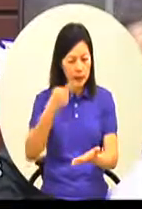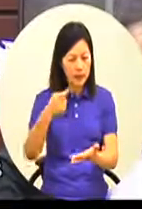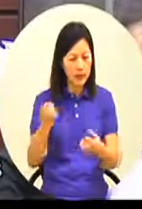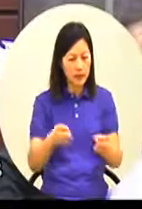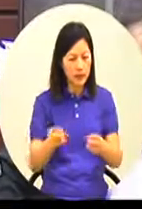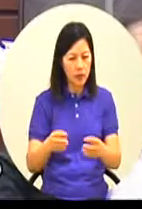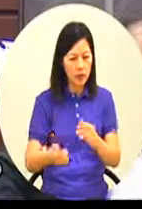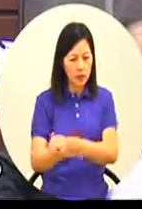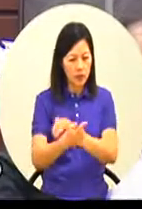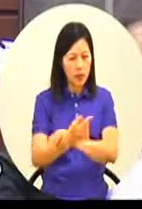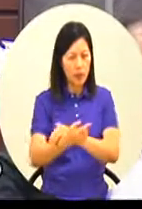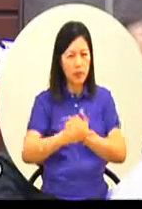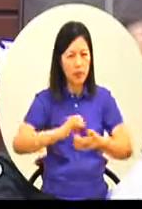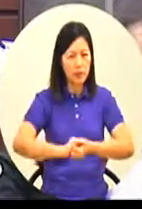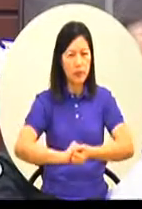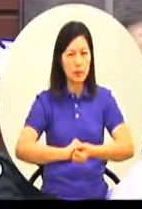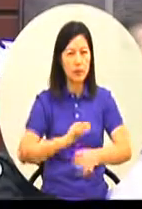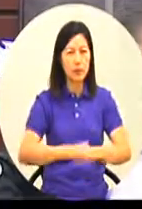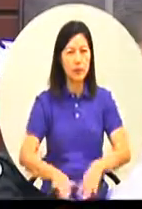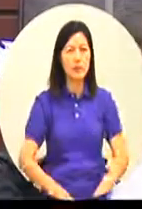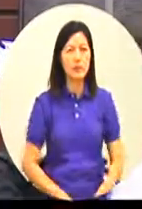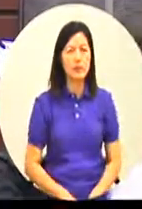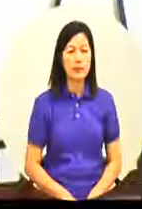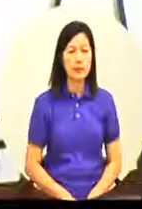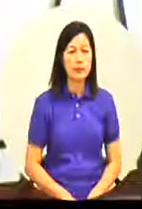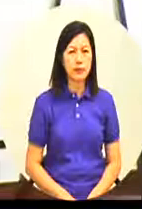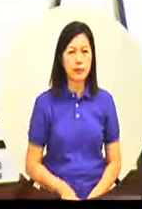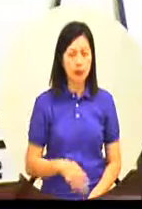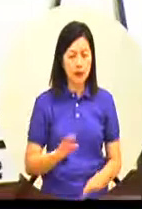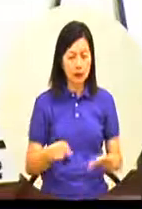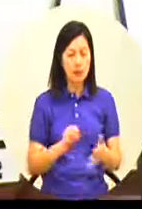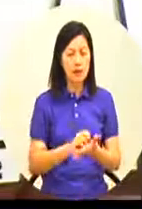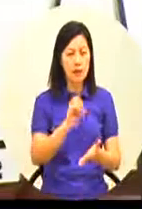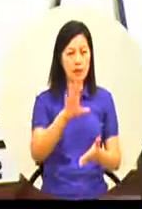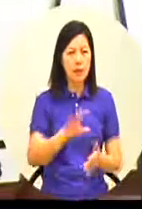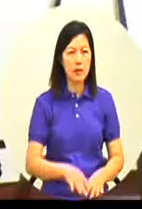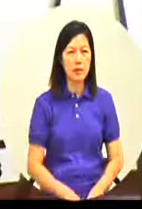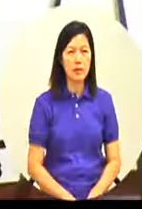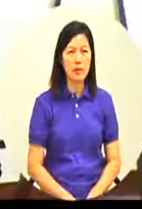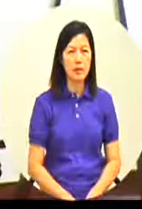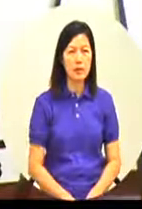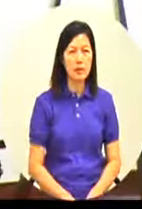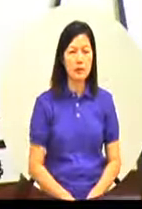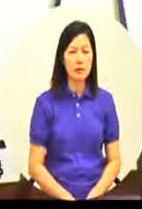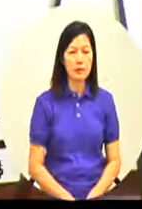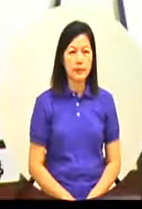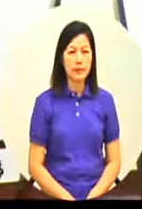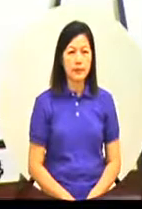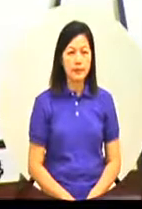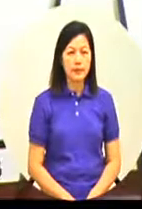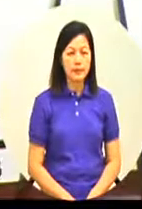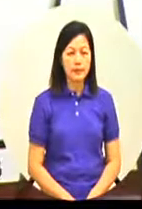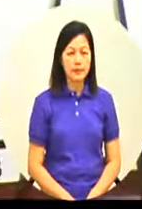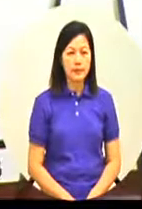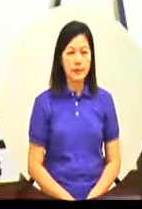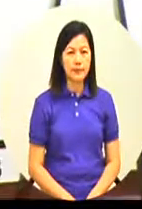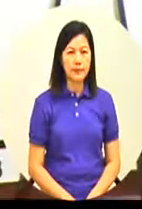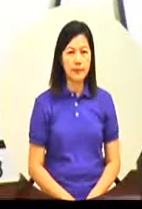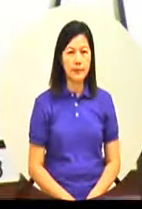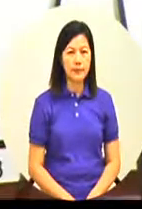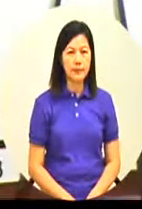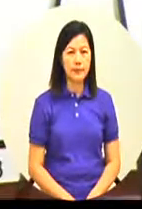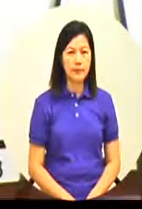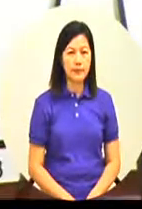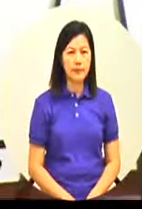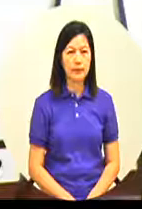赶快把它定案下来。以上。 局长，我甲你报告一下吼，来，你请坐。啊，甲两位局长安尼，互恁